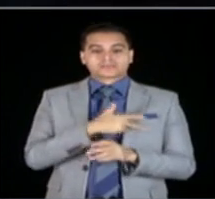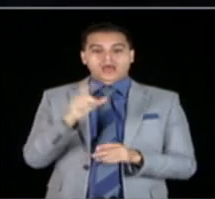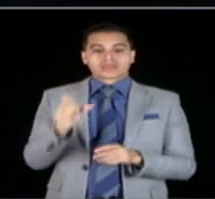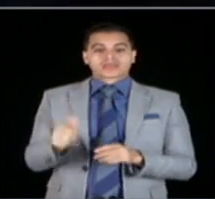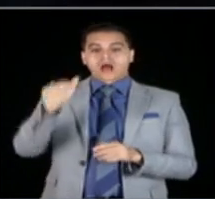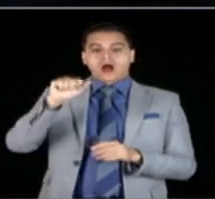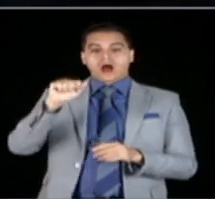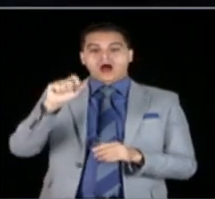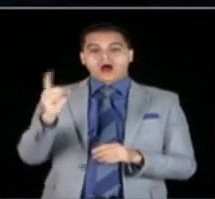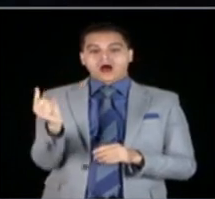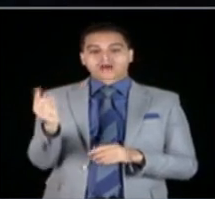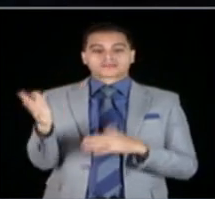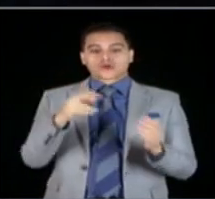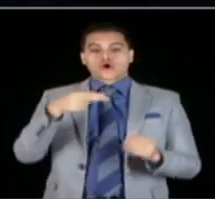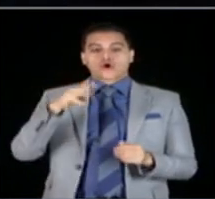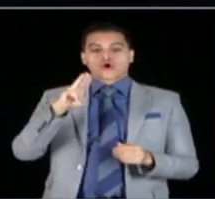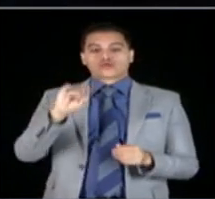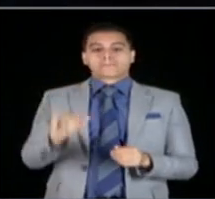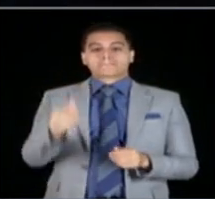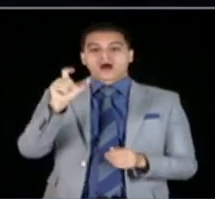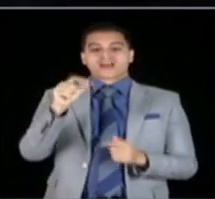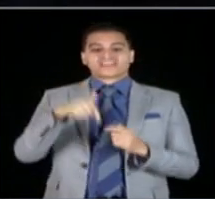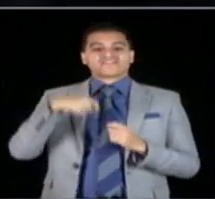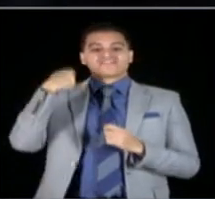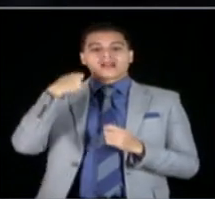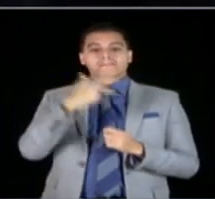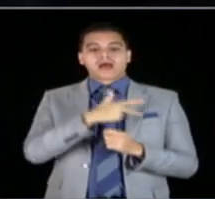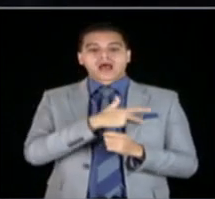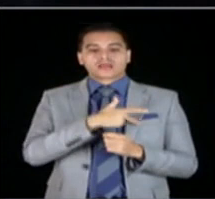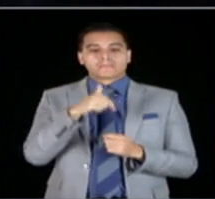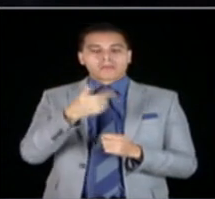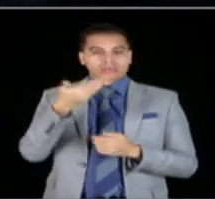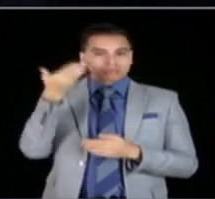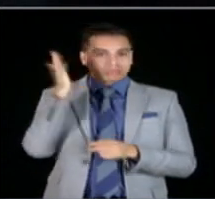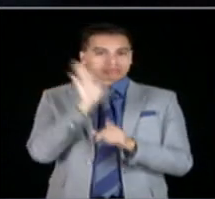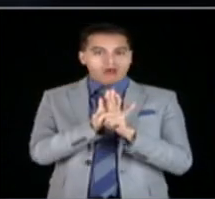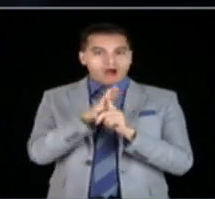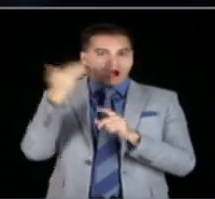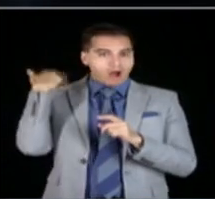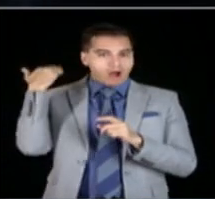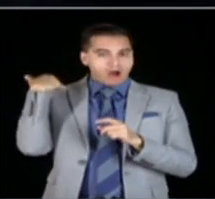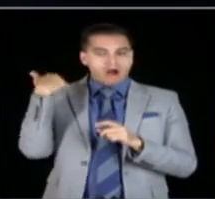فنان قام بدور ناصر عثمان في فيلم من ظهر راجل، فمن هو؟